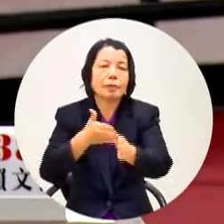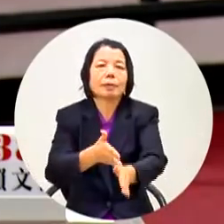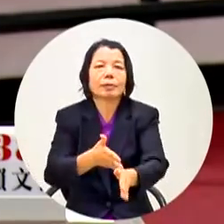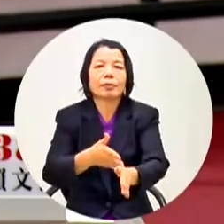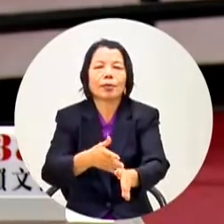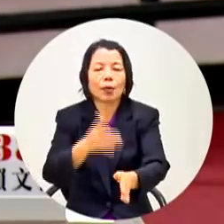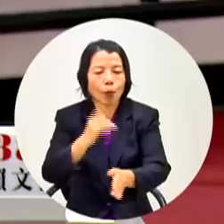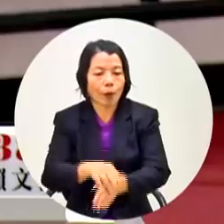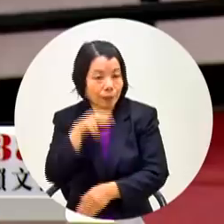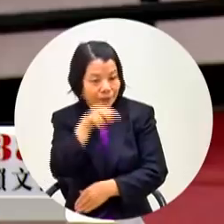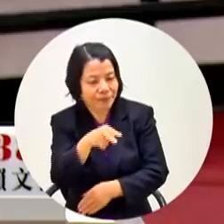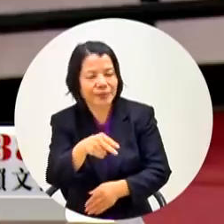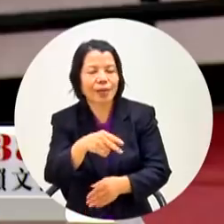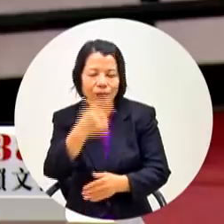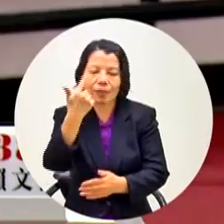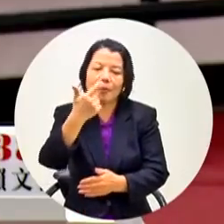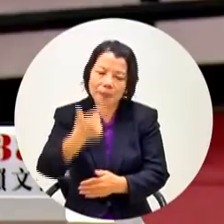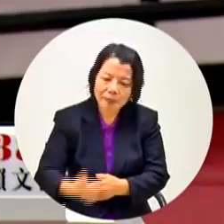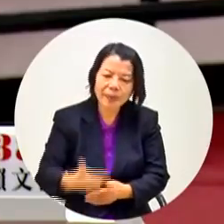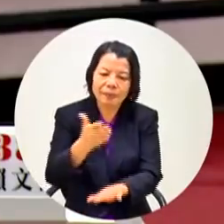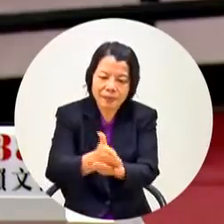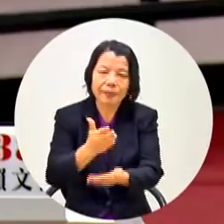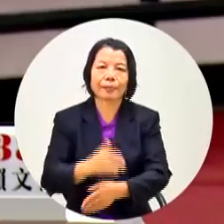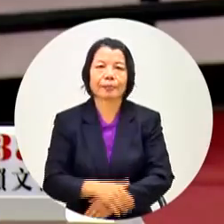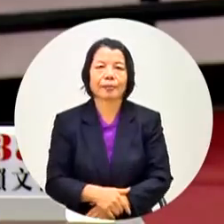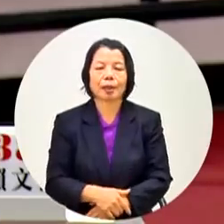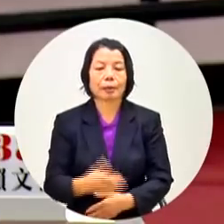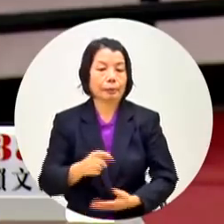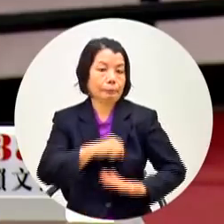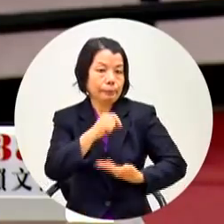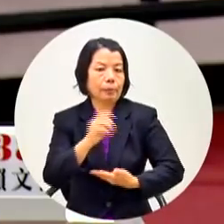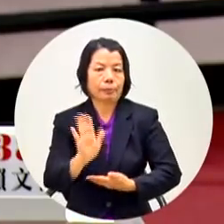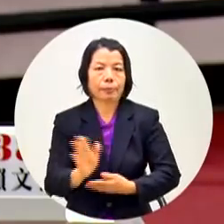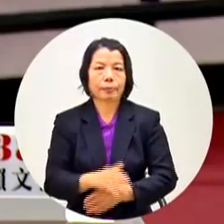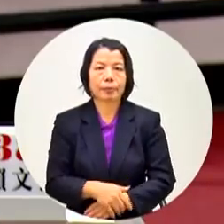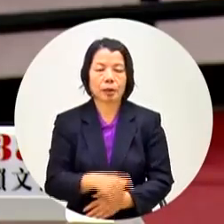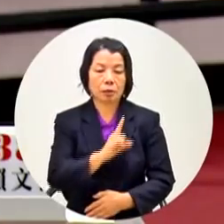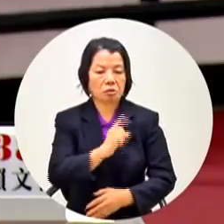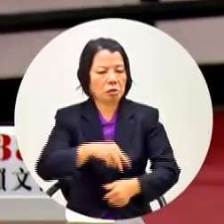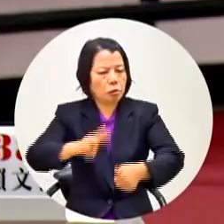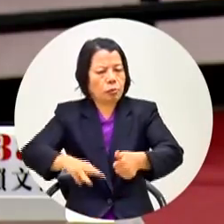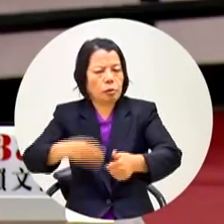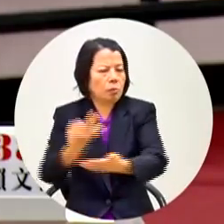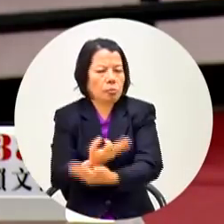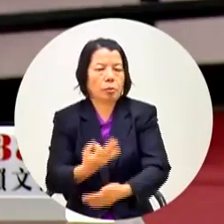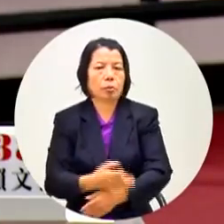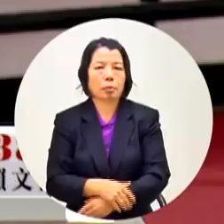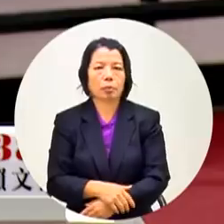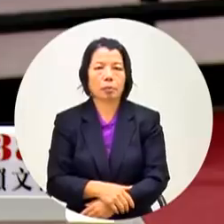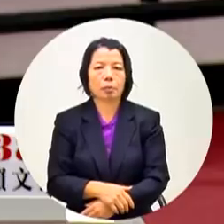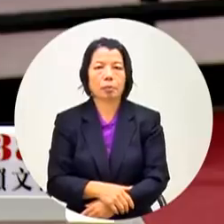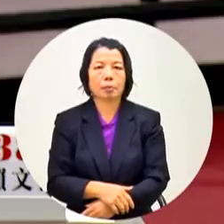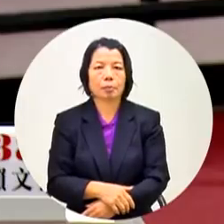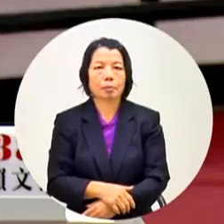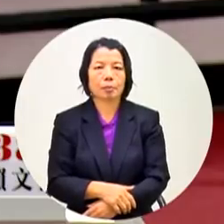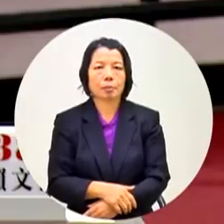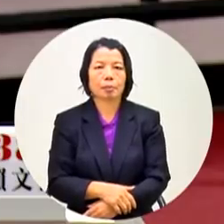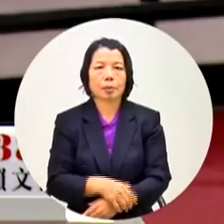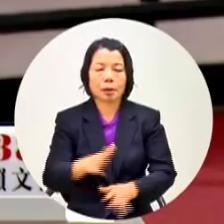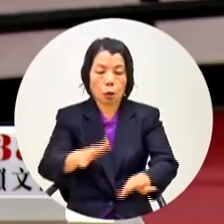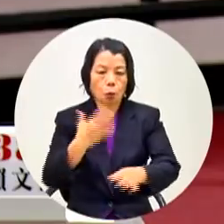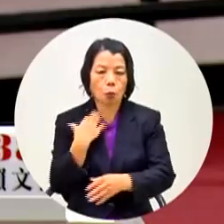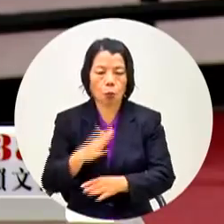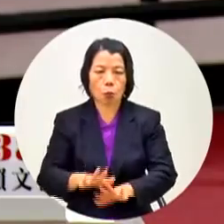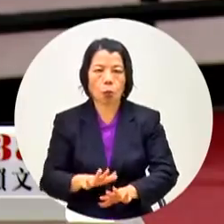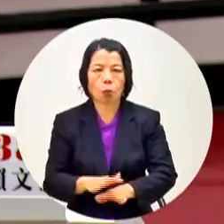停，根本不用担心，那是我们的自己的训练不够，要是担心轻轨一大晃一晃它只能停前进而已啦，它不会靠